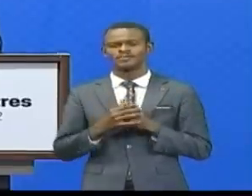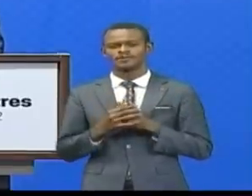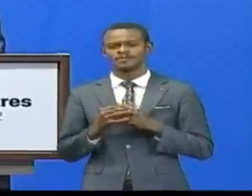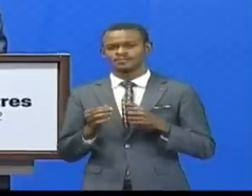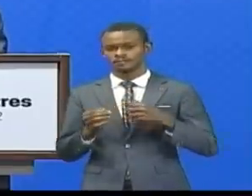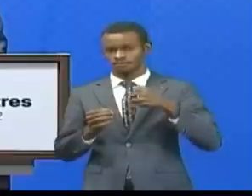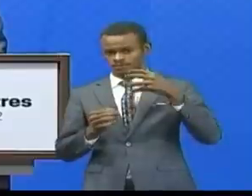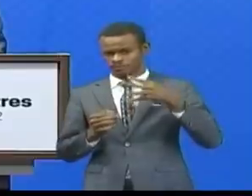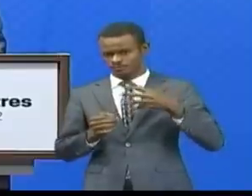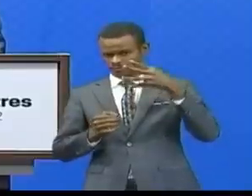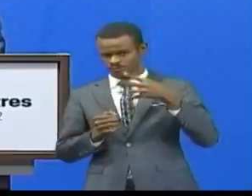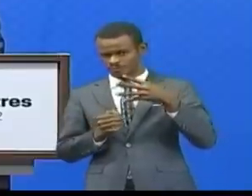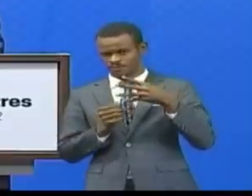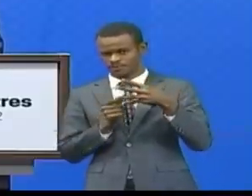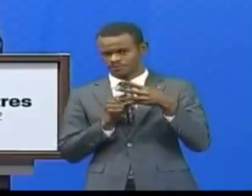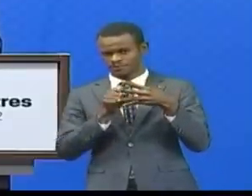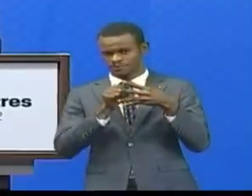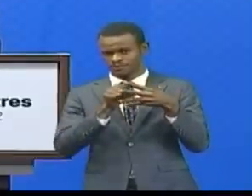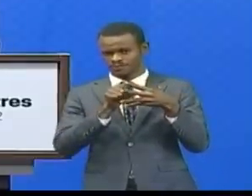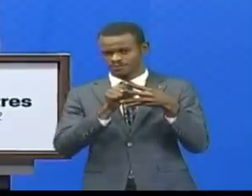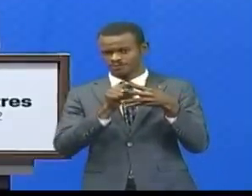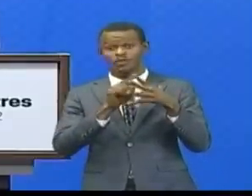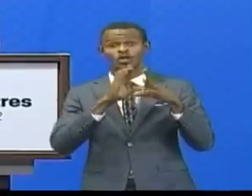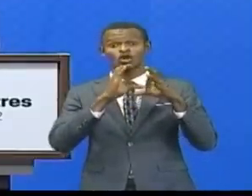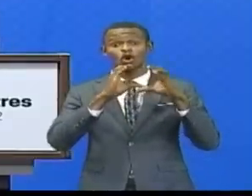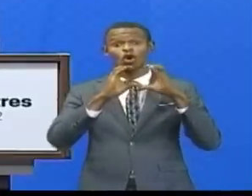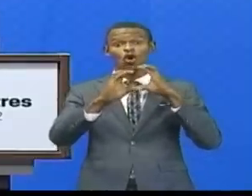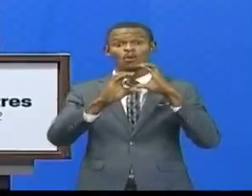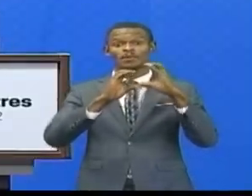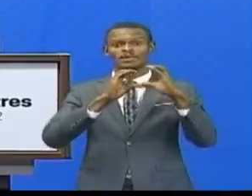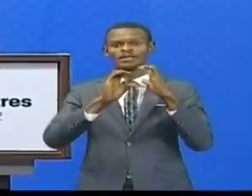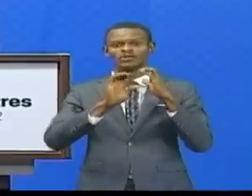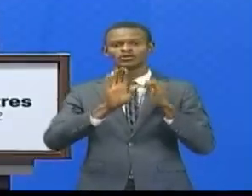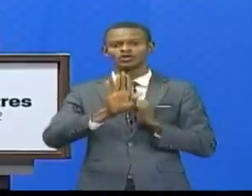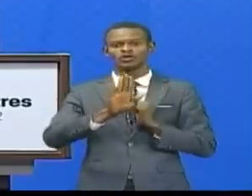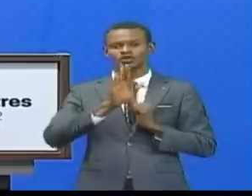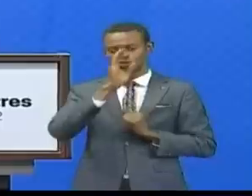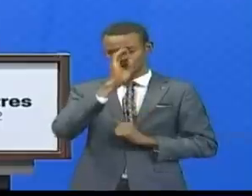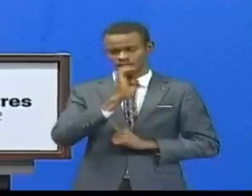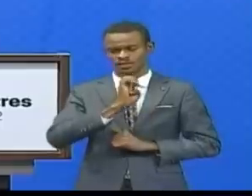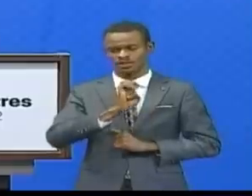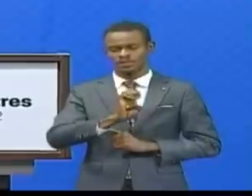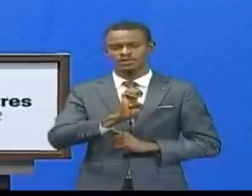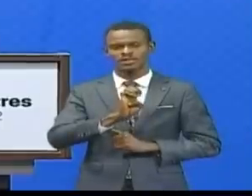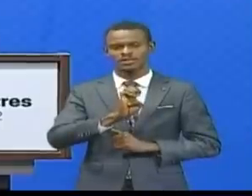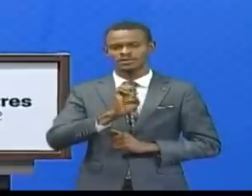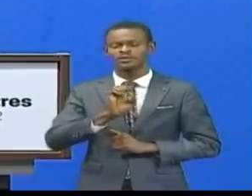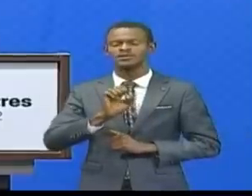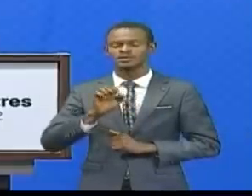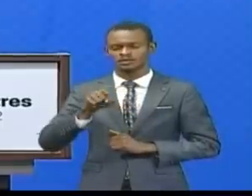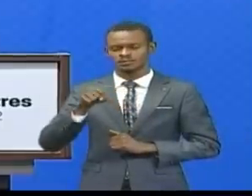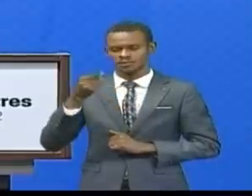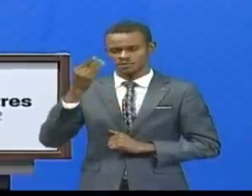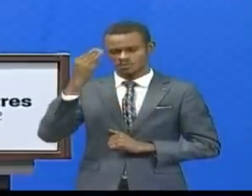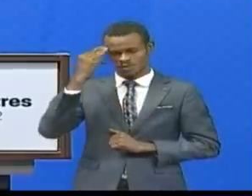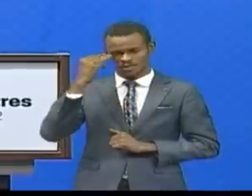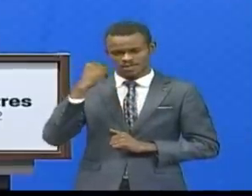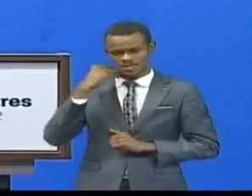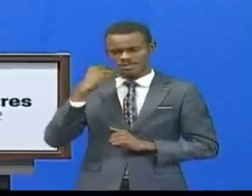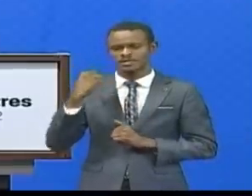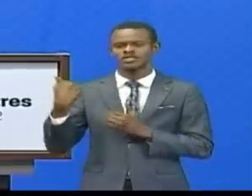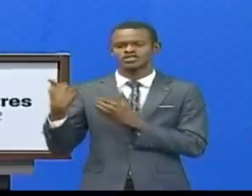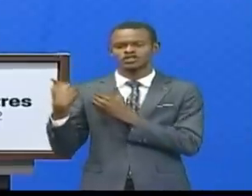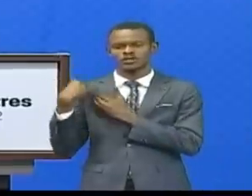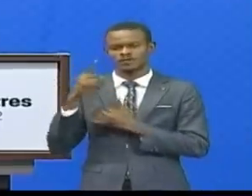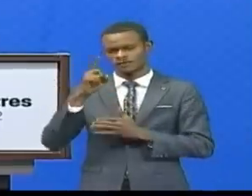1. Communication de Son Excellence, Monsieur le Premier ministre, chef du gouvernement. 2. Point